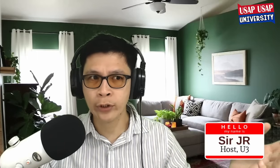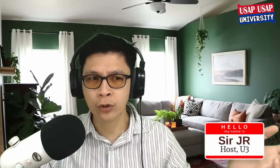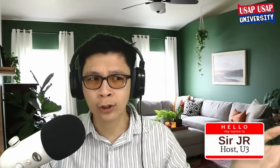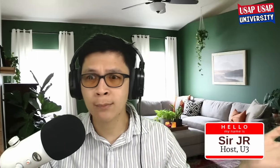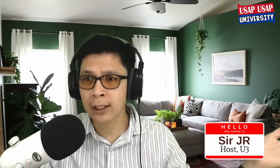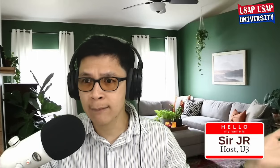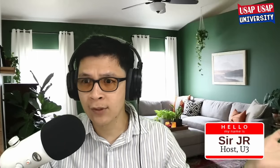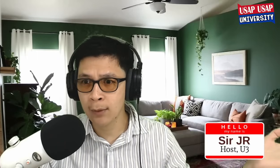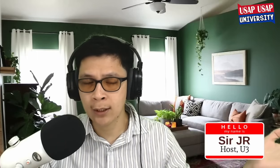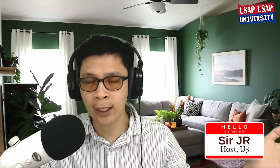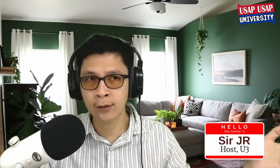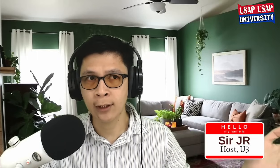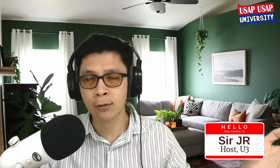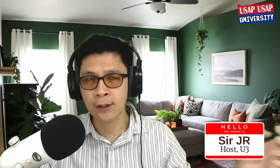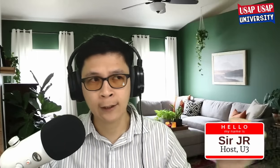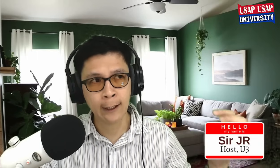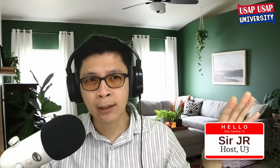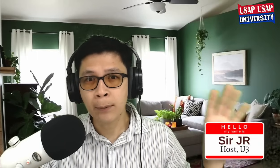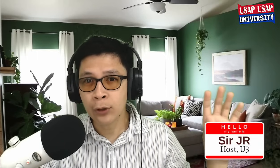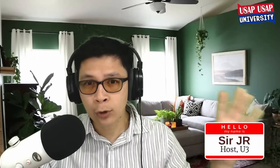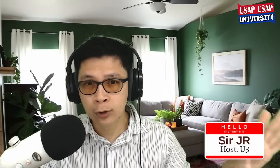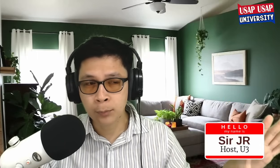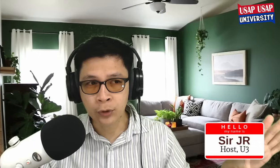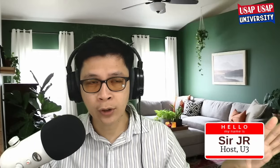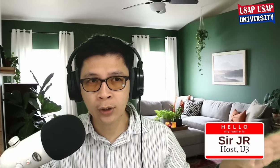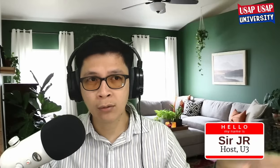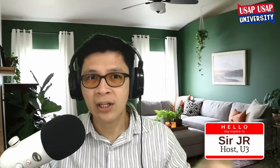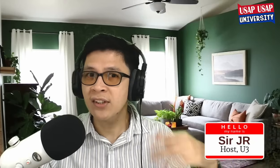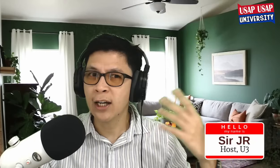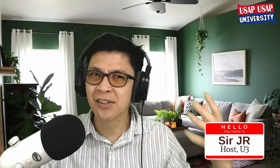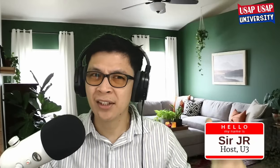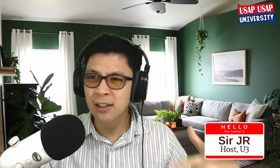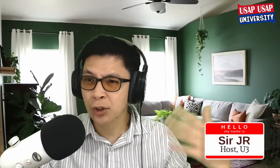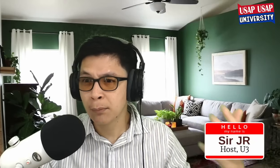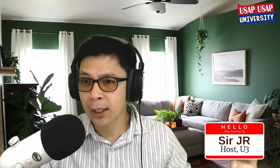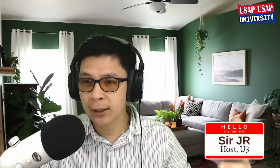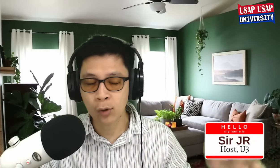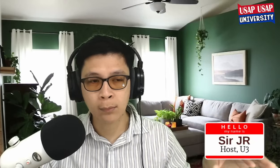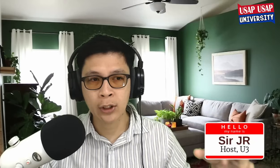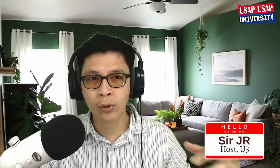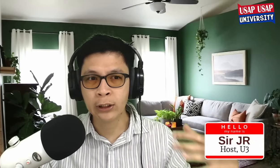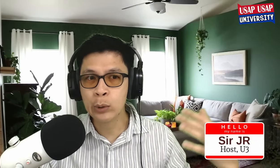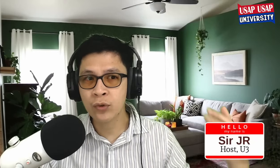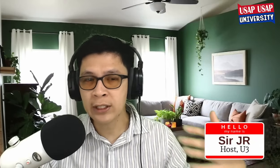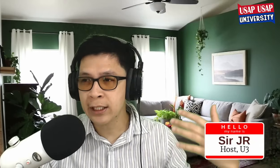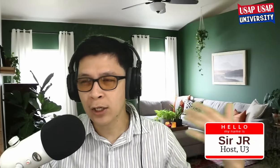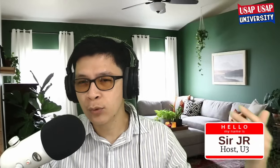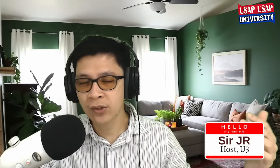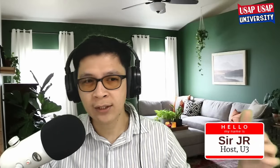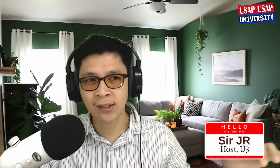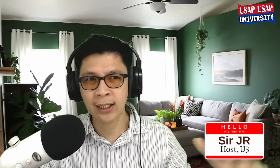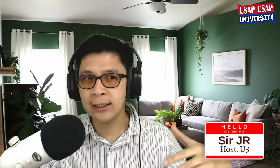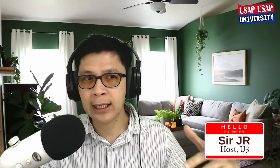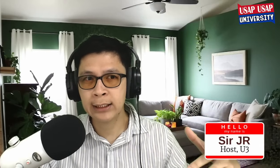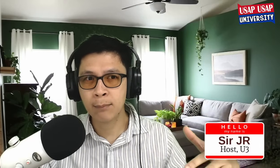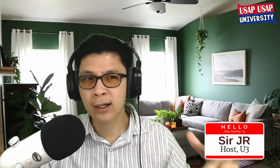a question, ano bang ibig sabihin ng Antichrist? Like, a particular person, or is it a general term lang? Kumbaga, you can loosely use